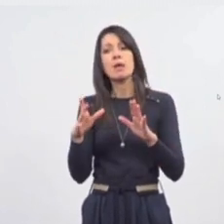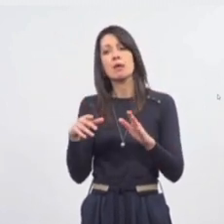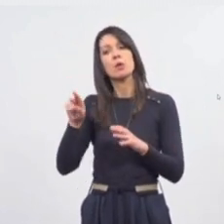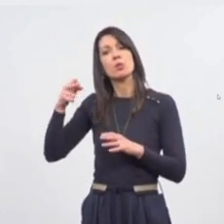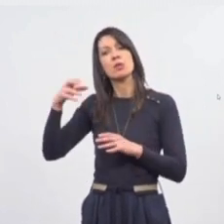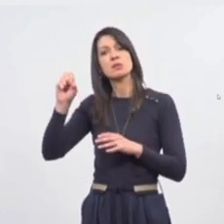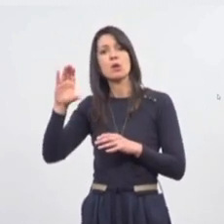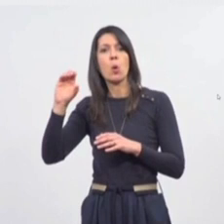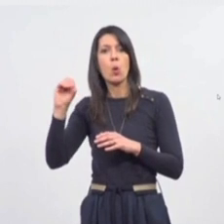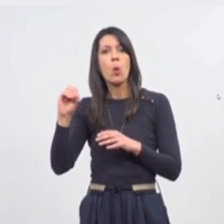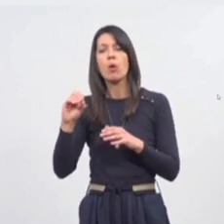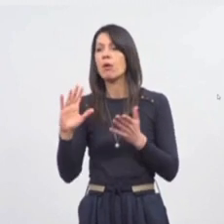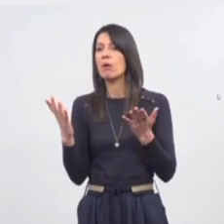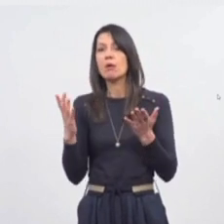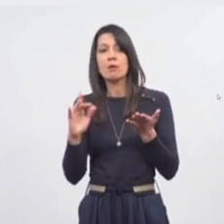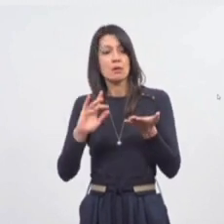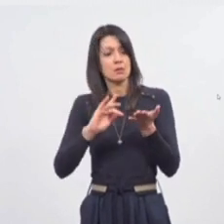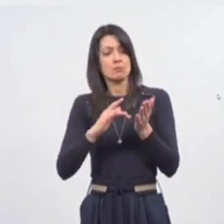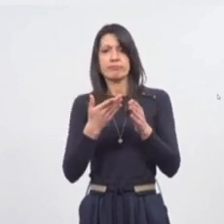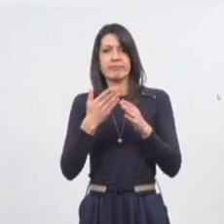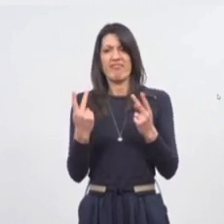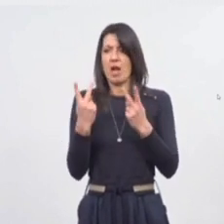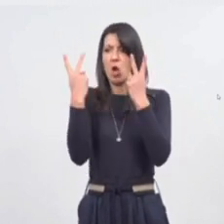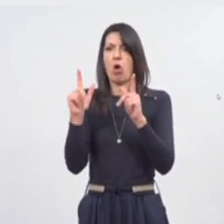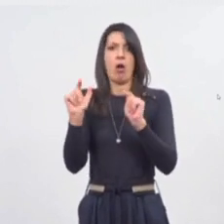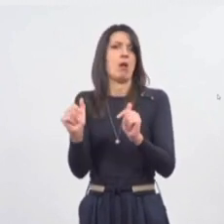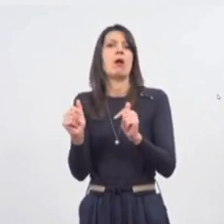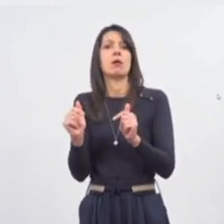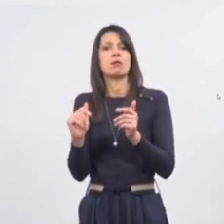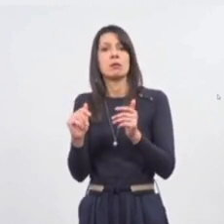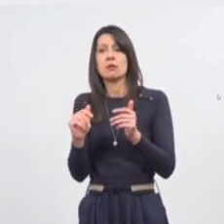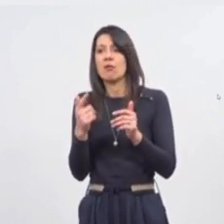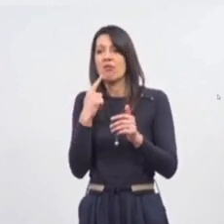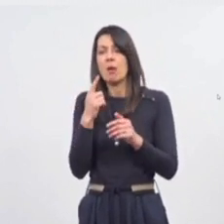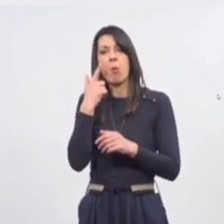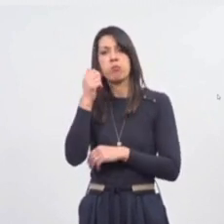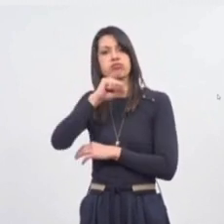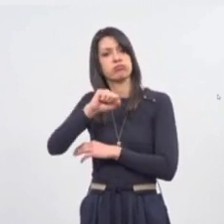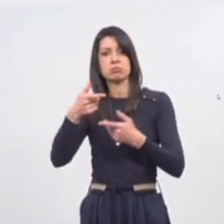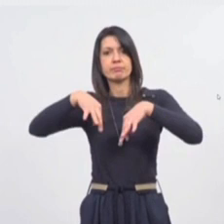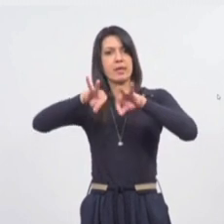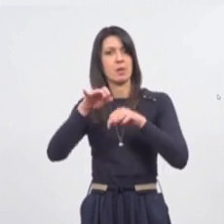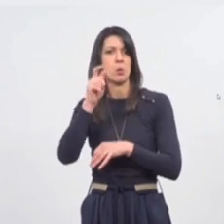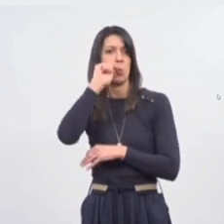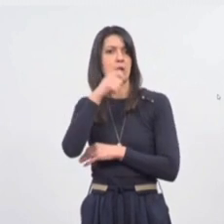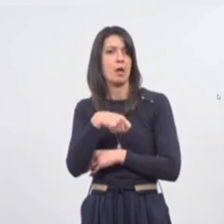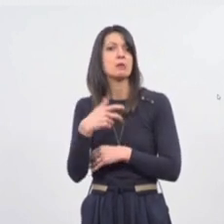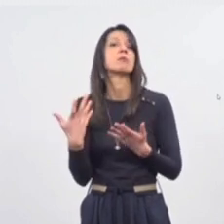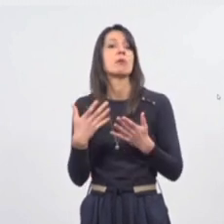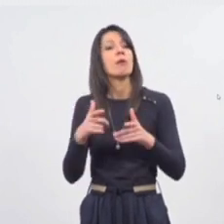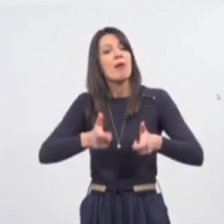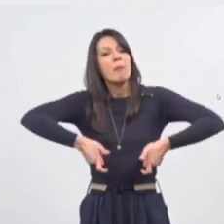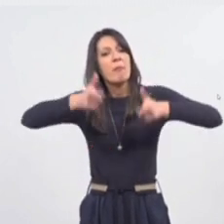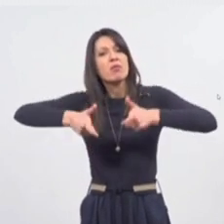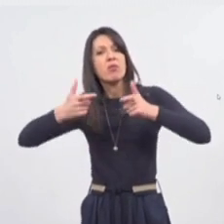tous les champs couverts par l'organisation sont actuellement bafoués en Ukraine. Les dégradations, je me suis